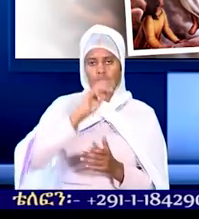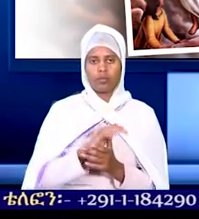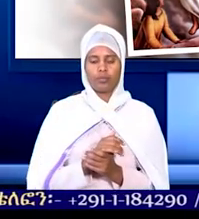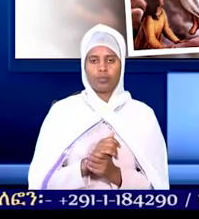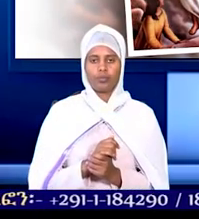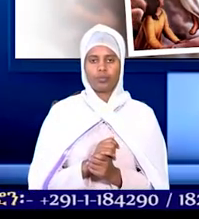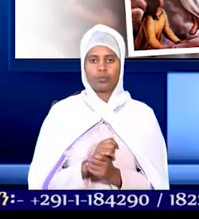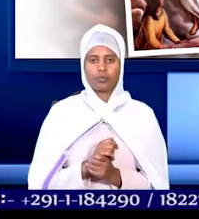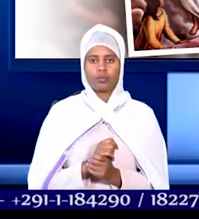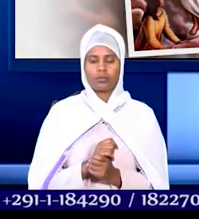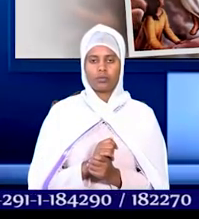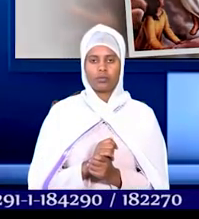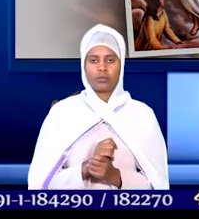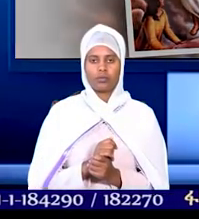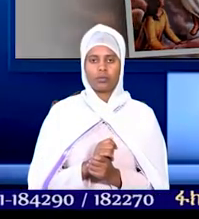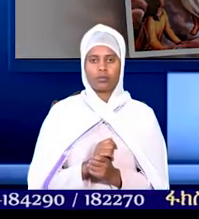ዲያብሎስ